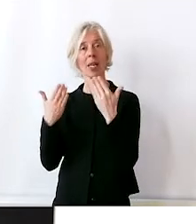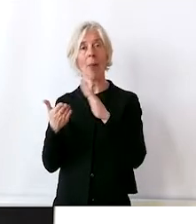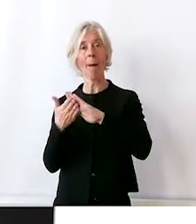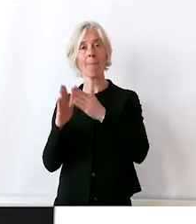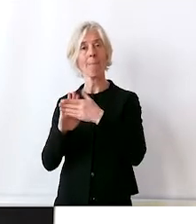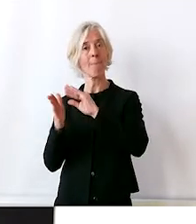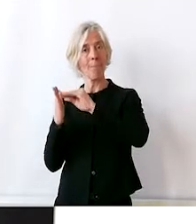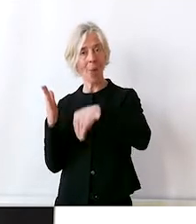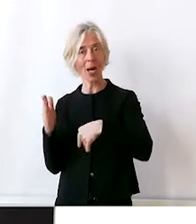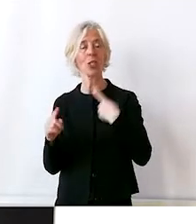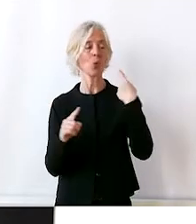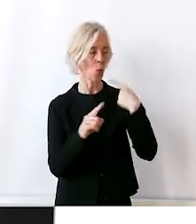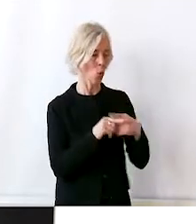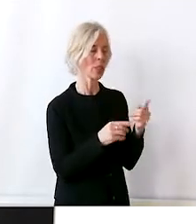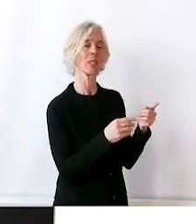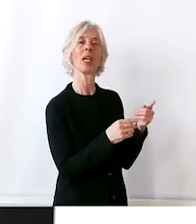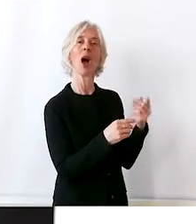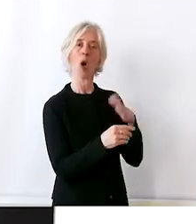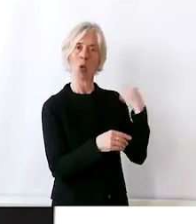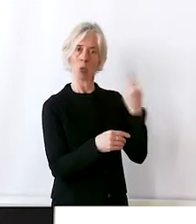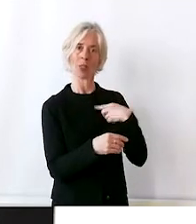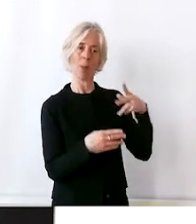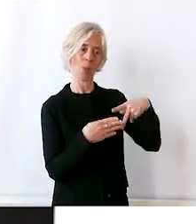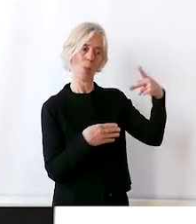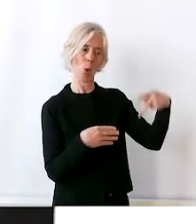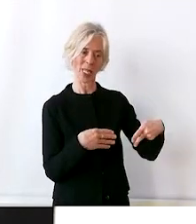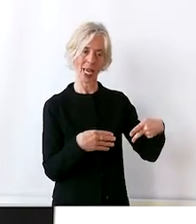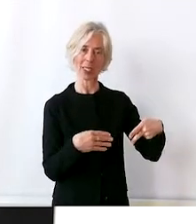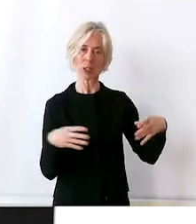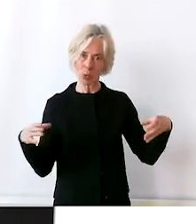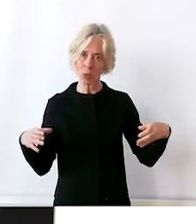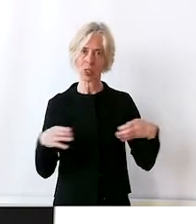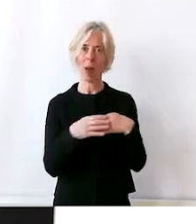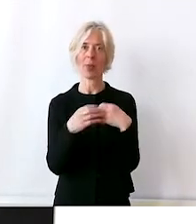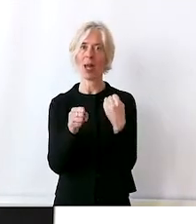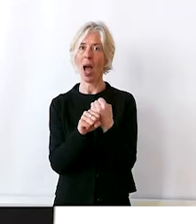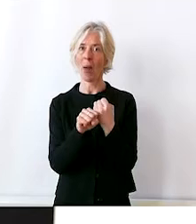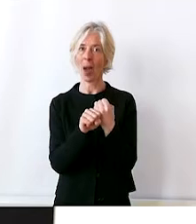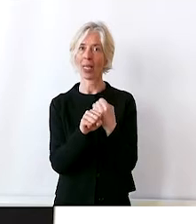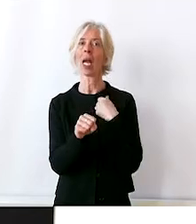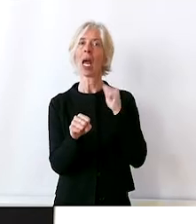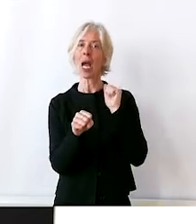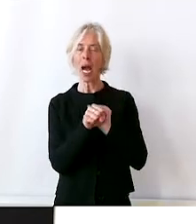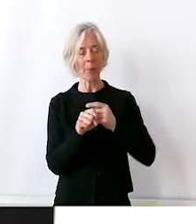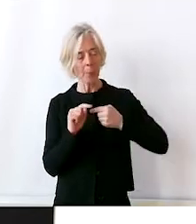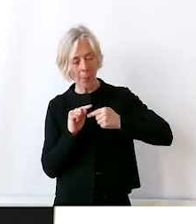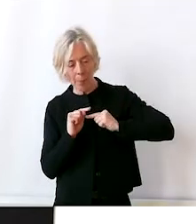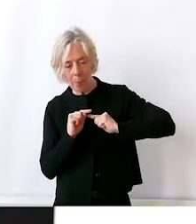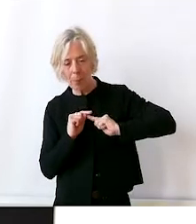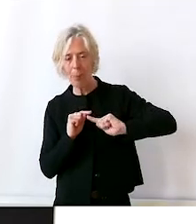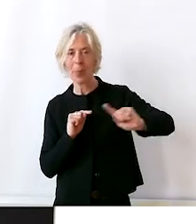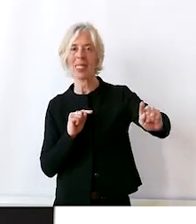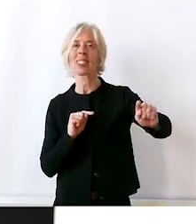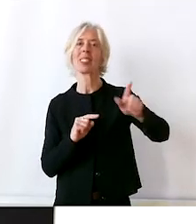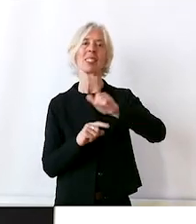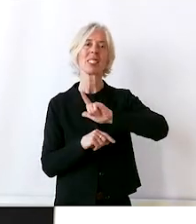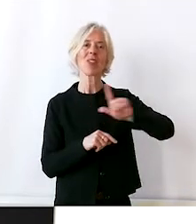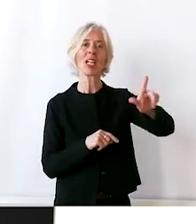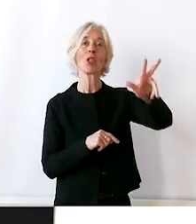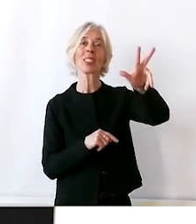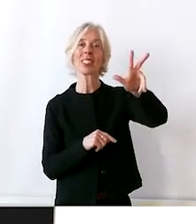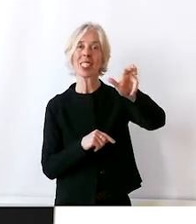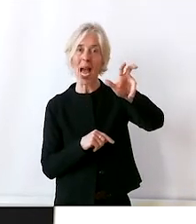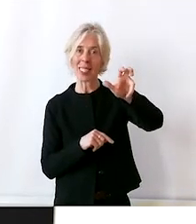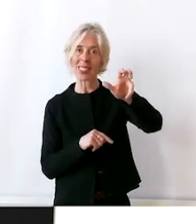werden versuchen, über den Zeitraum bis 2030 möglichst viele Unternehmen in Sachen